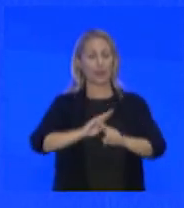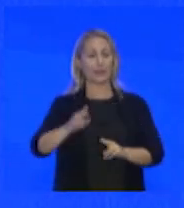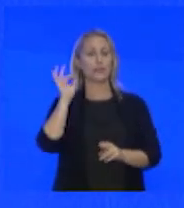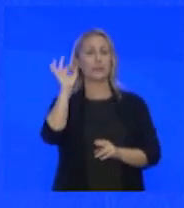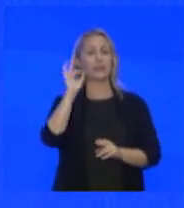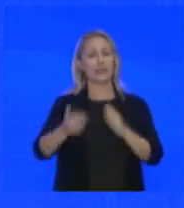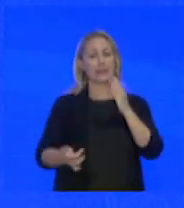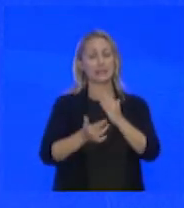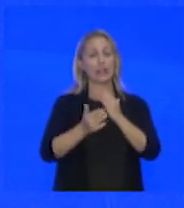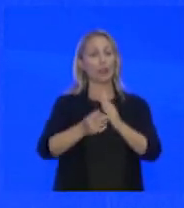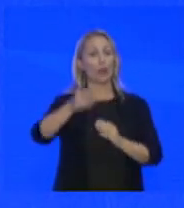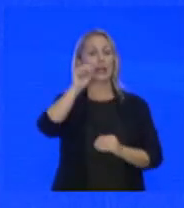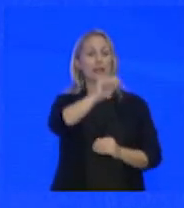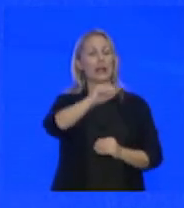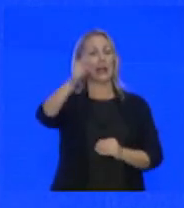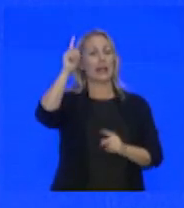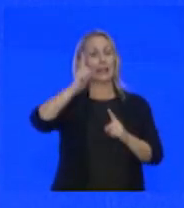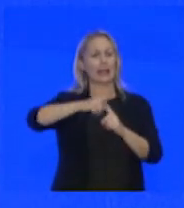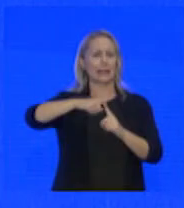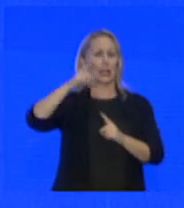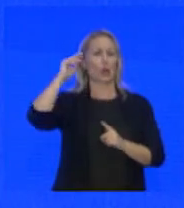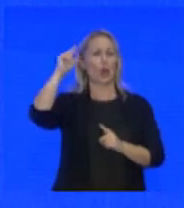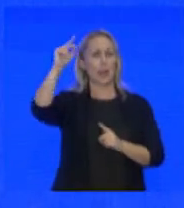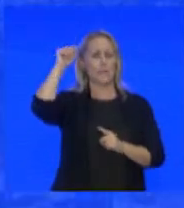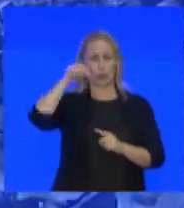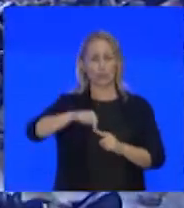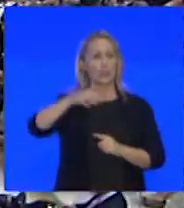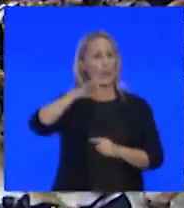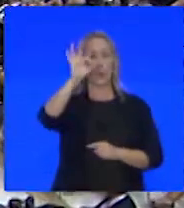τεχνολογίας, τεχνητής νοημοσύνης και ανάλυσης μεγάλων δεδομένων.